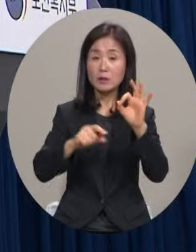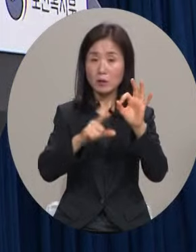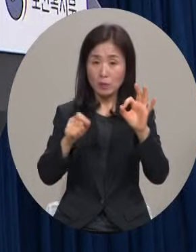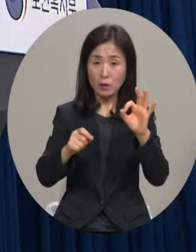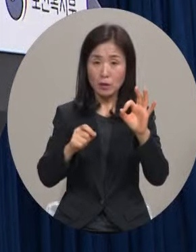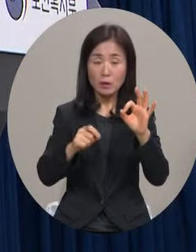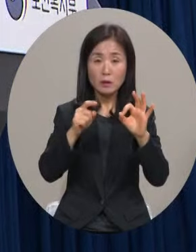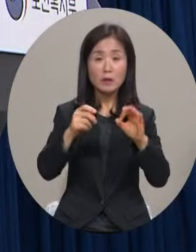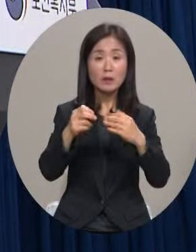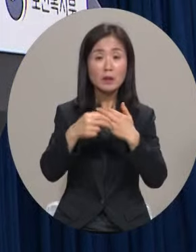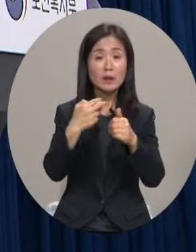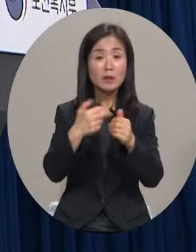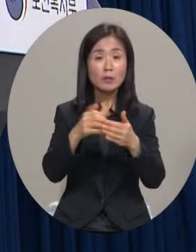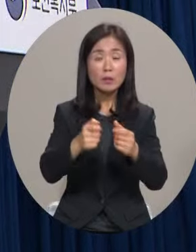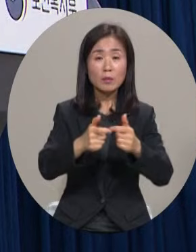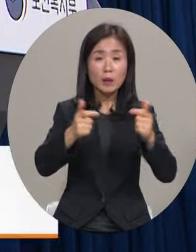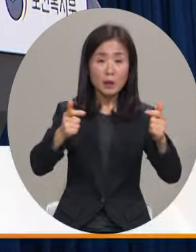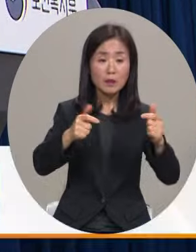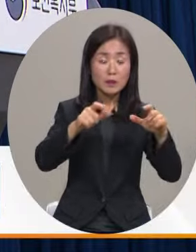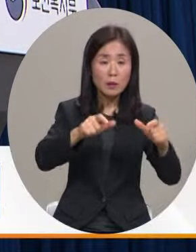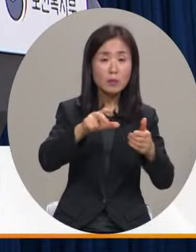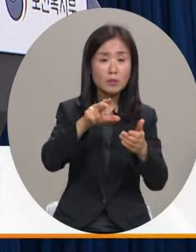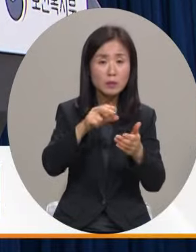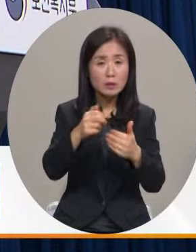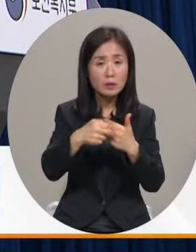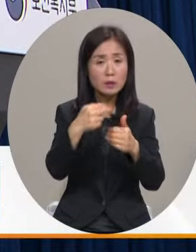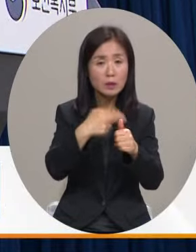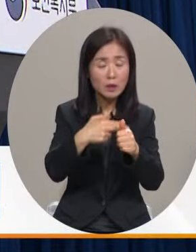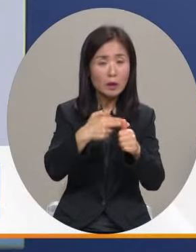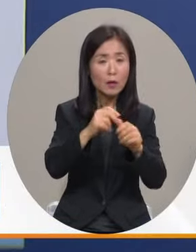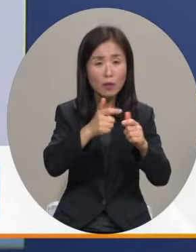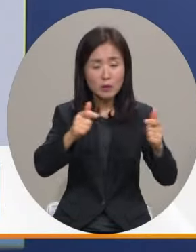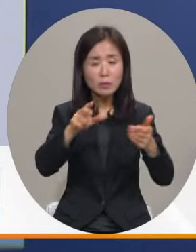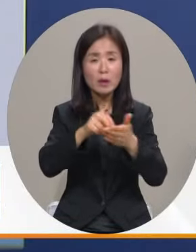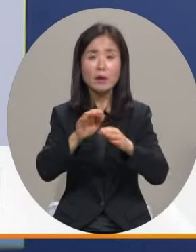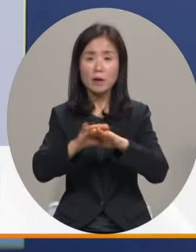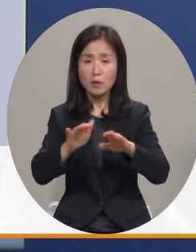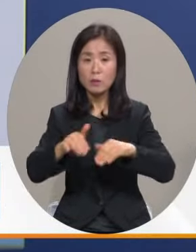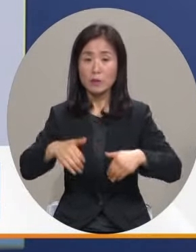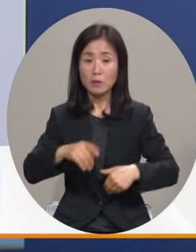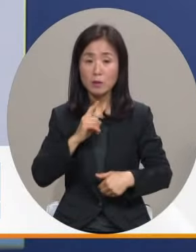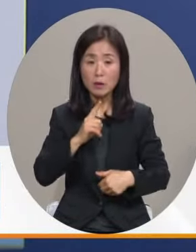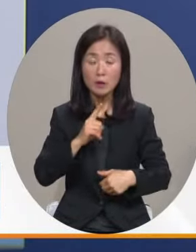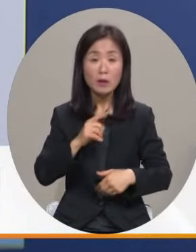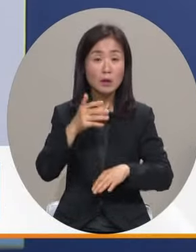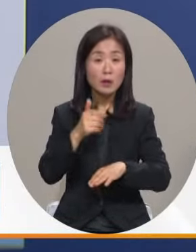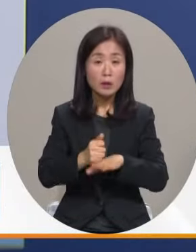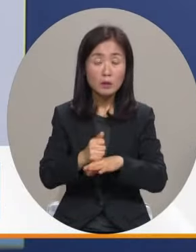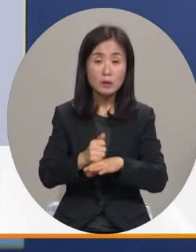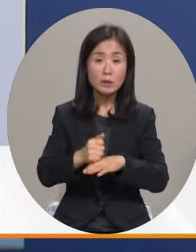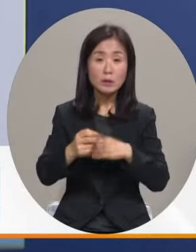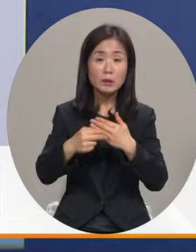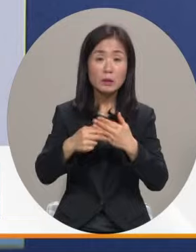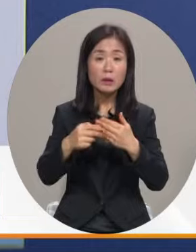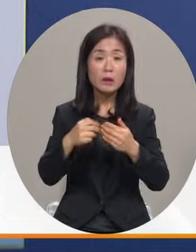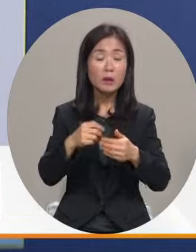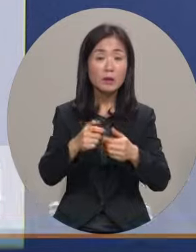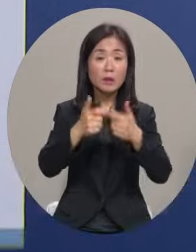한다는게 정부의 생각입니다 이후 전국 의대로 증원 수요조사를 버렸고 늦어도 이달 초까진 증원 규모를